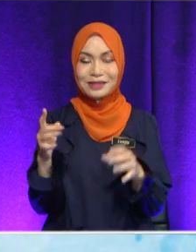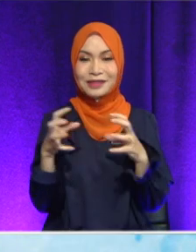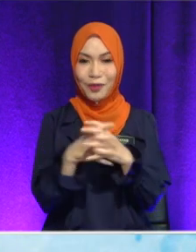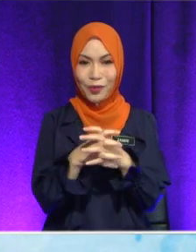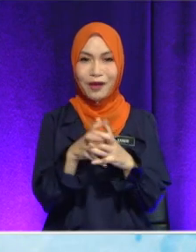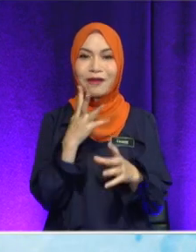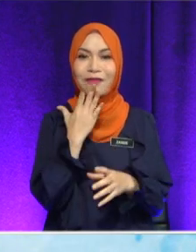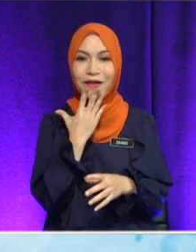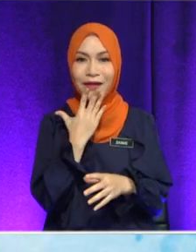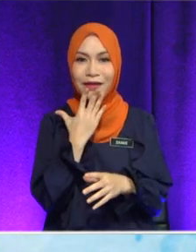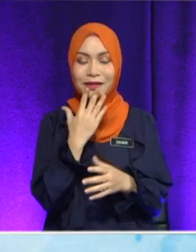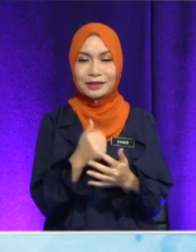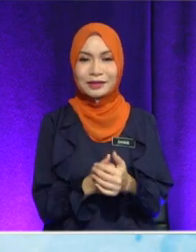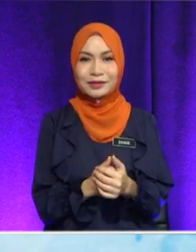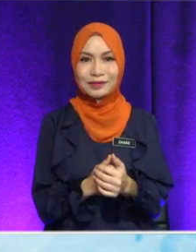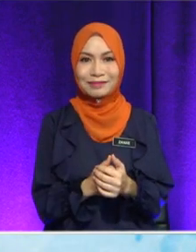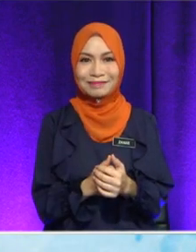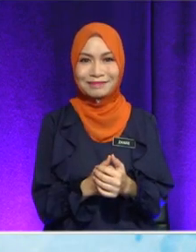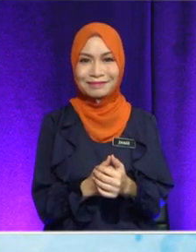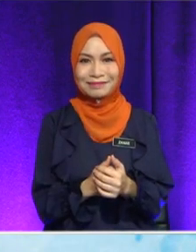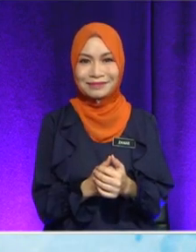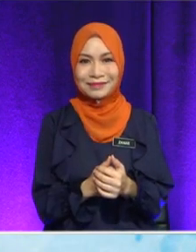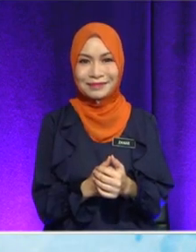kalau kita campur dengan wanita